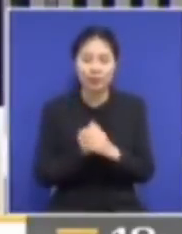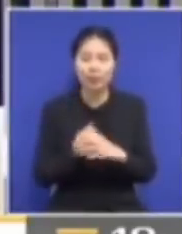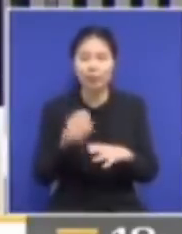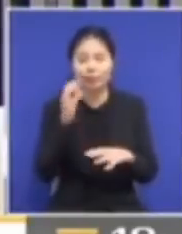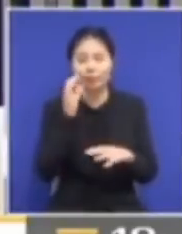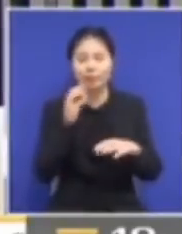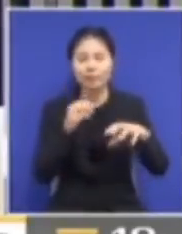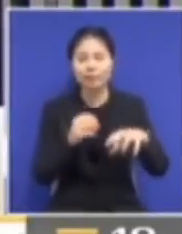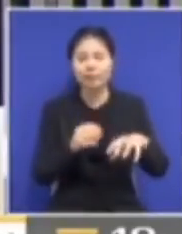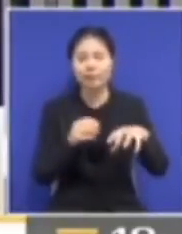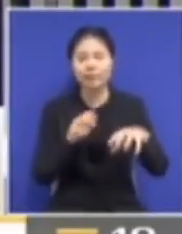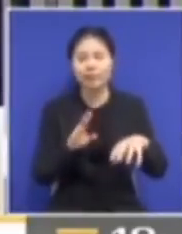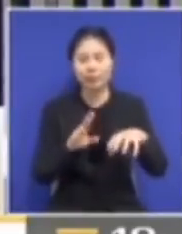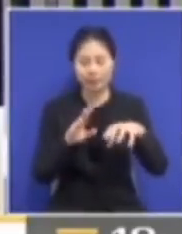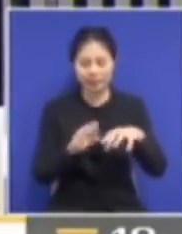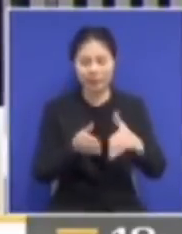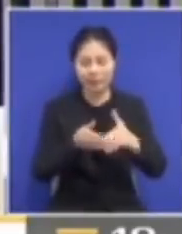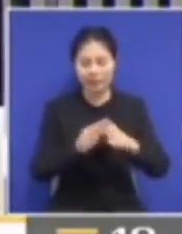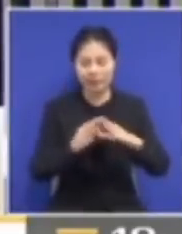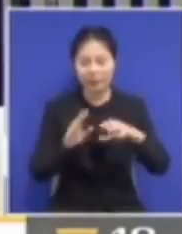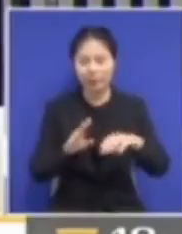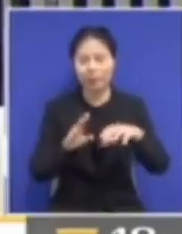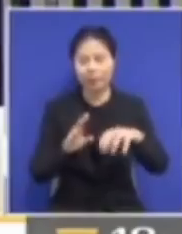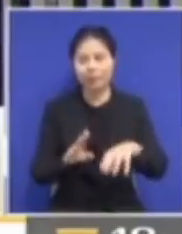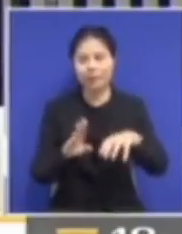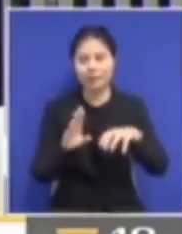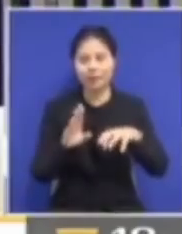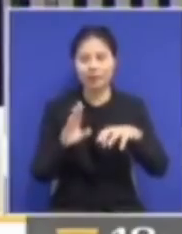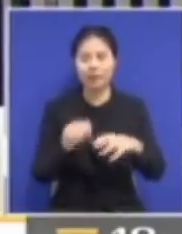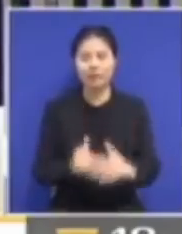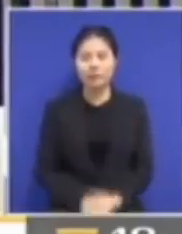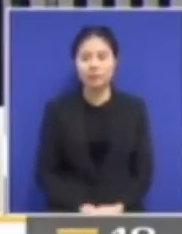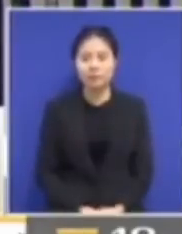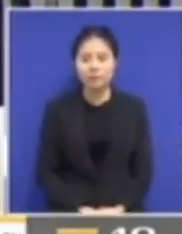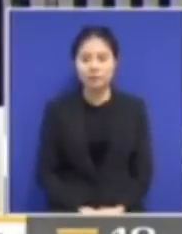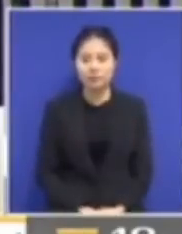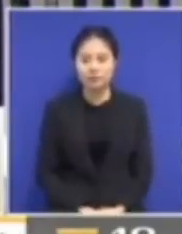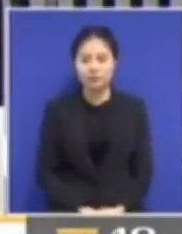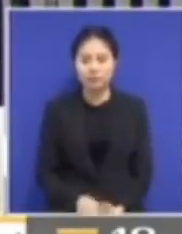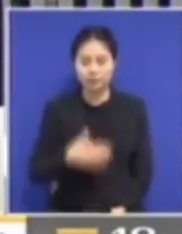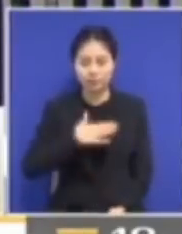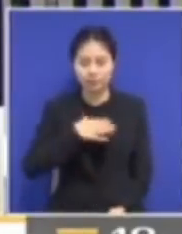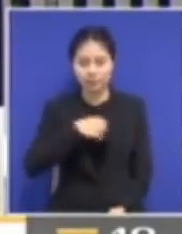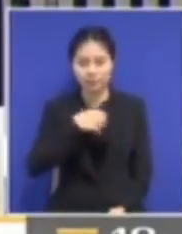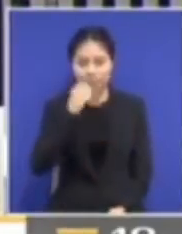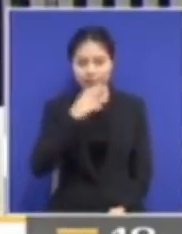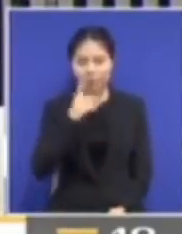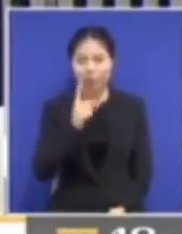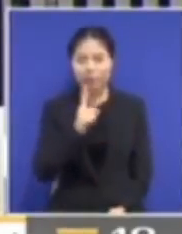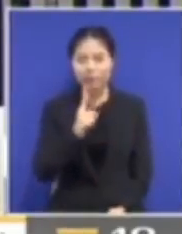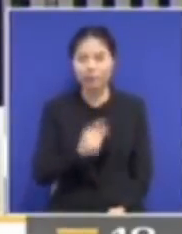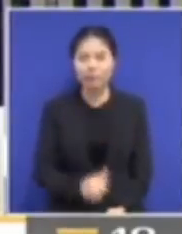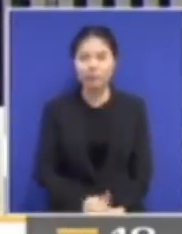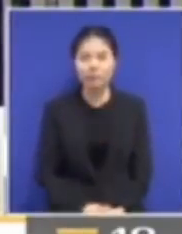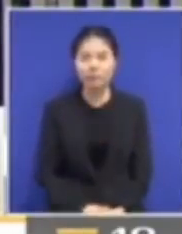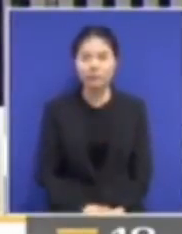กเป็นที่ทำการบริษัทเพื่อรับเหมาก่อสร้างผมขอกราบเรียนชี้แจงต่อท่านประธาน